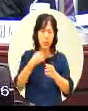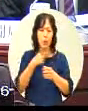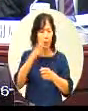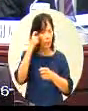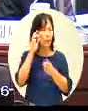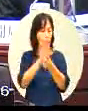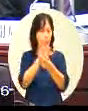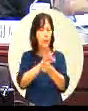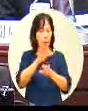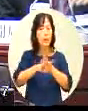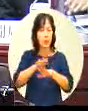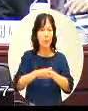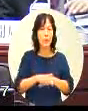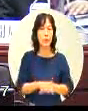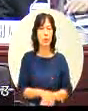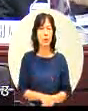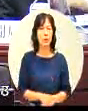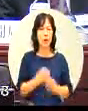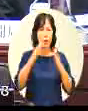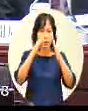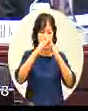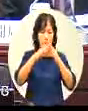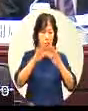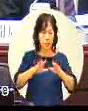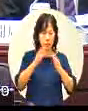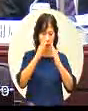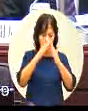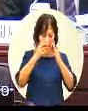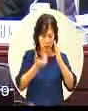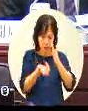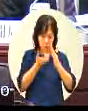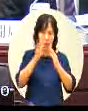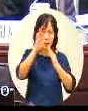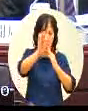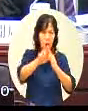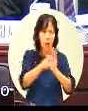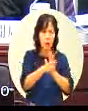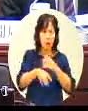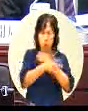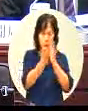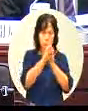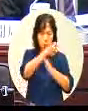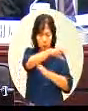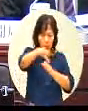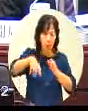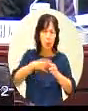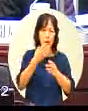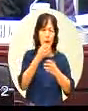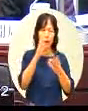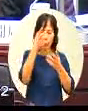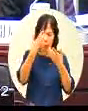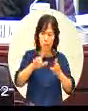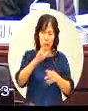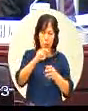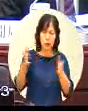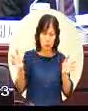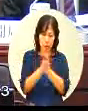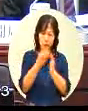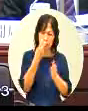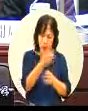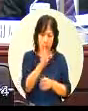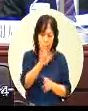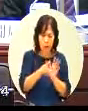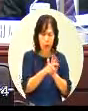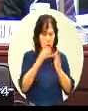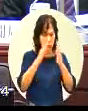愿意做。我们现在是屋前屋后四周围，很多学者也跟我们一起去看，他就觉得市政府